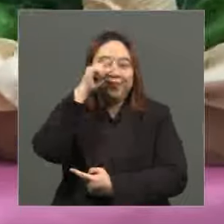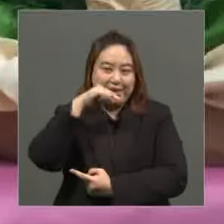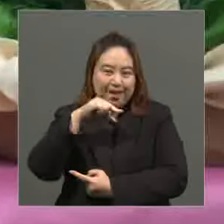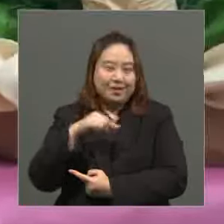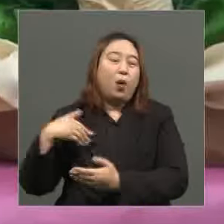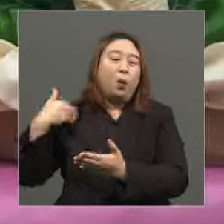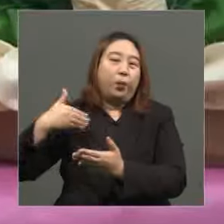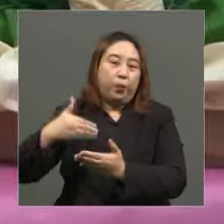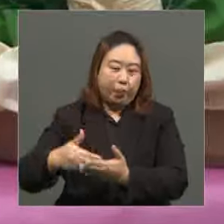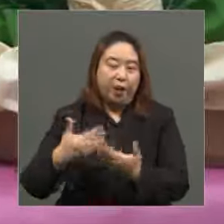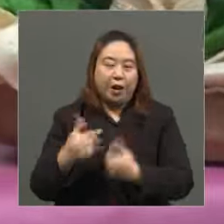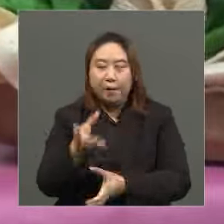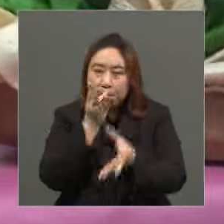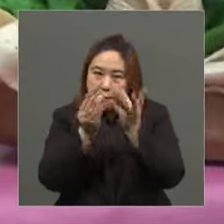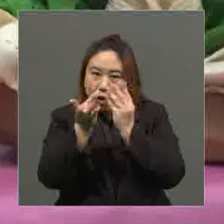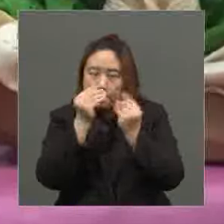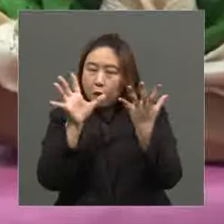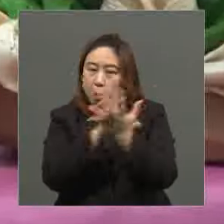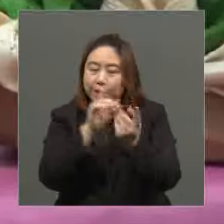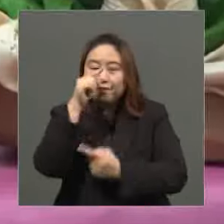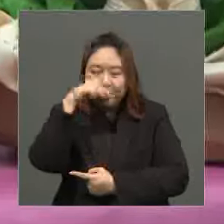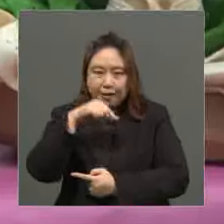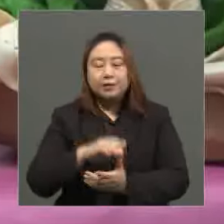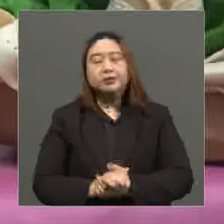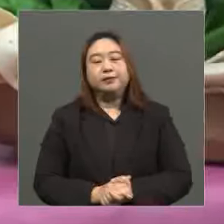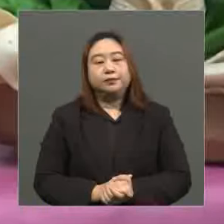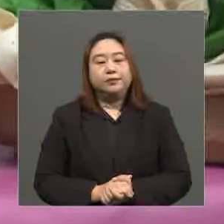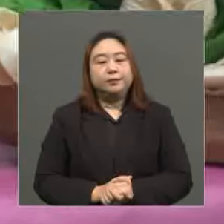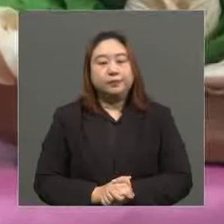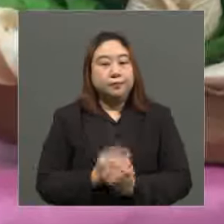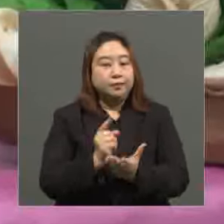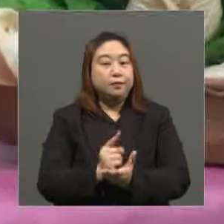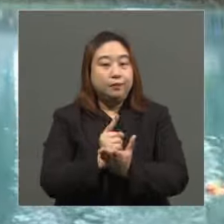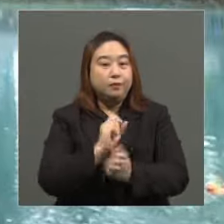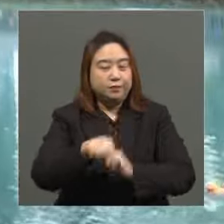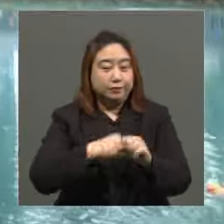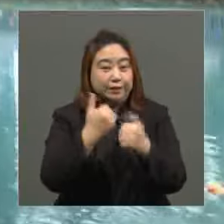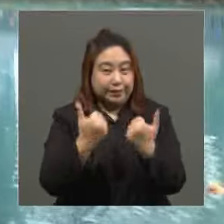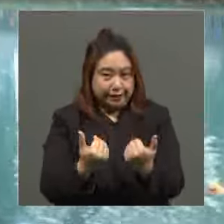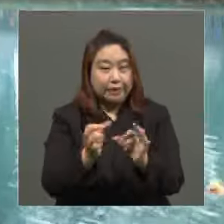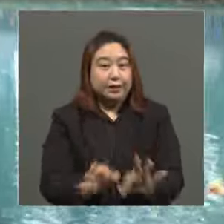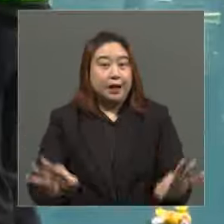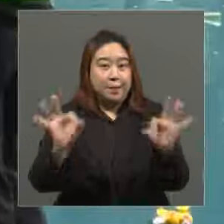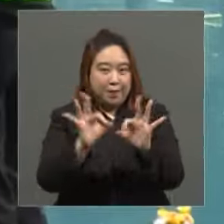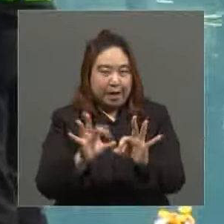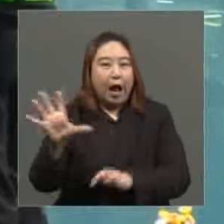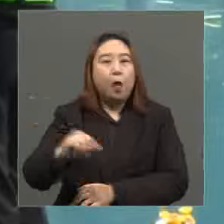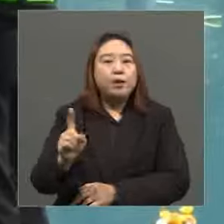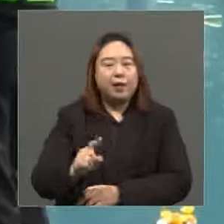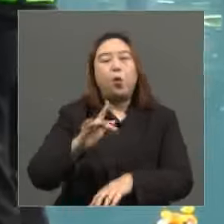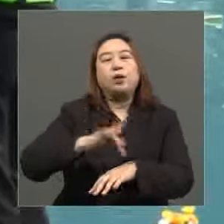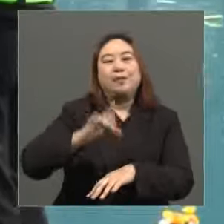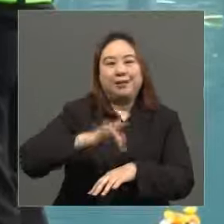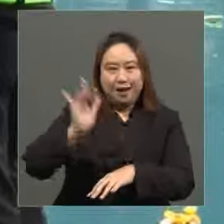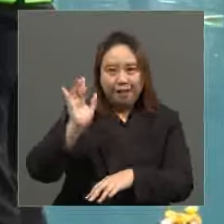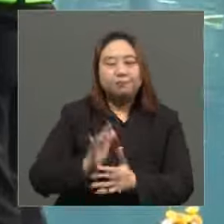ยและให้ได้เรียนรู้เกี่ยวกับประเพณีของไทยด้วยส่วนลอยกระทงที่ใช้ในปีนี้จะเน้นที่กระทงที่ผลิตจากวัสดุธรรมช